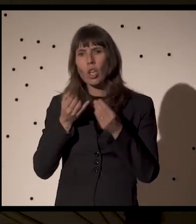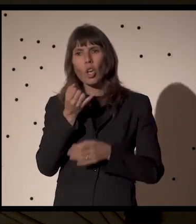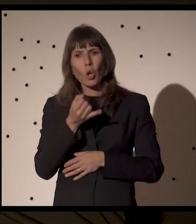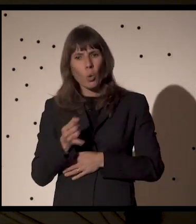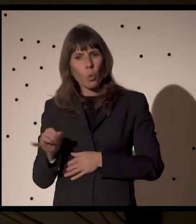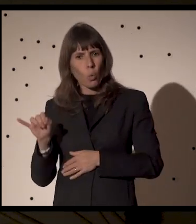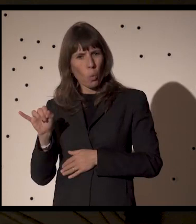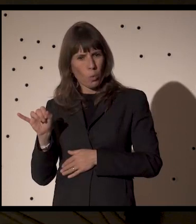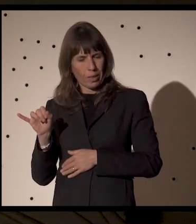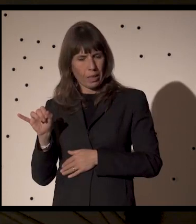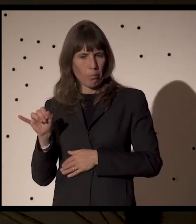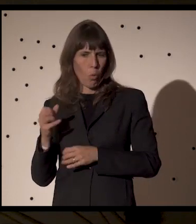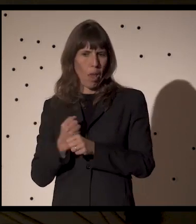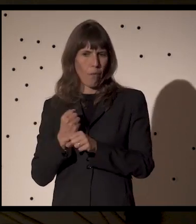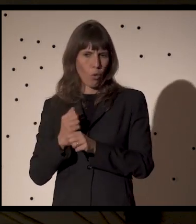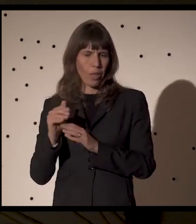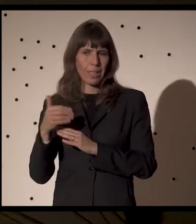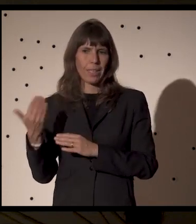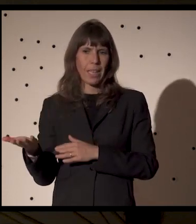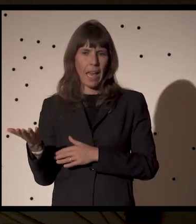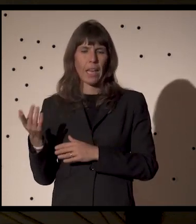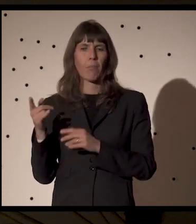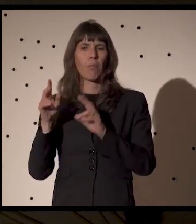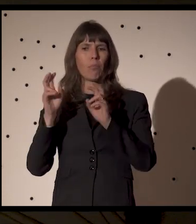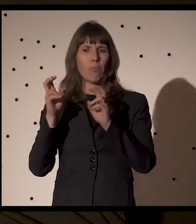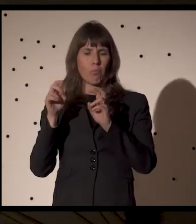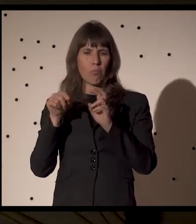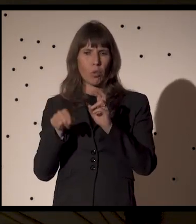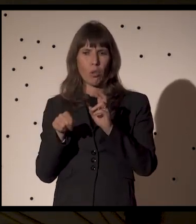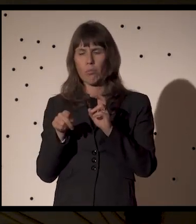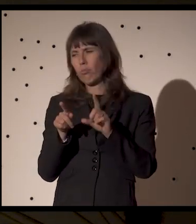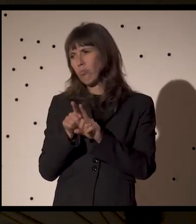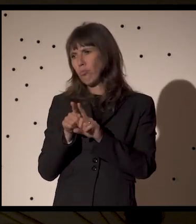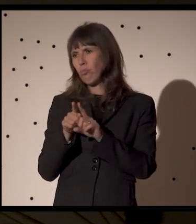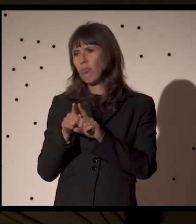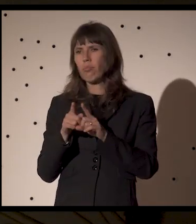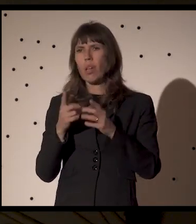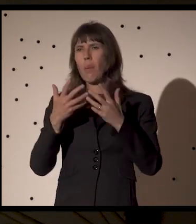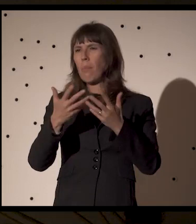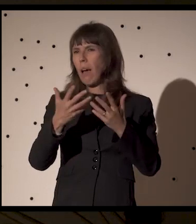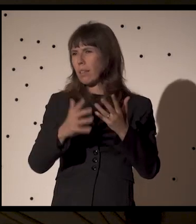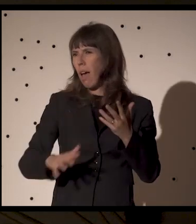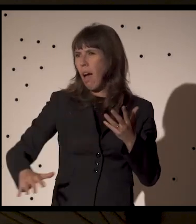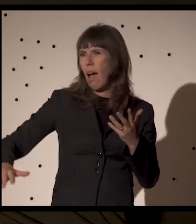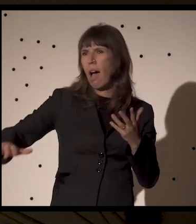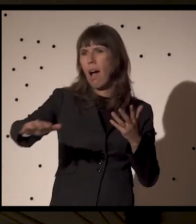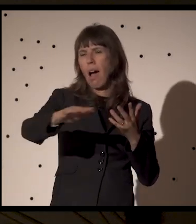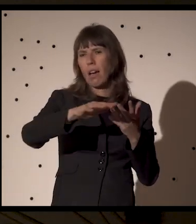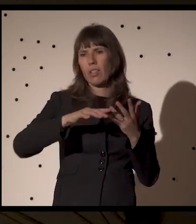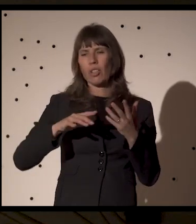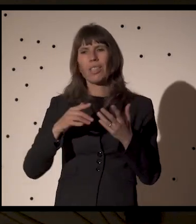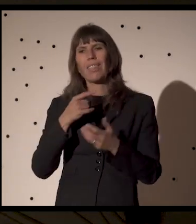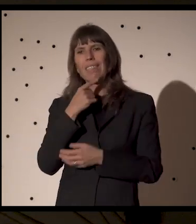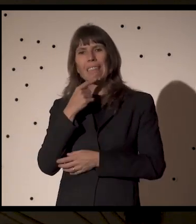pesacht si tratta di un Ocean Landscape o paesaggi condivisi si tratta dell'ultimo lavoro dei Rimini